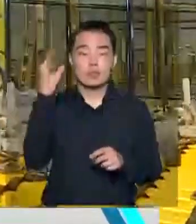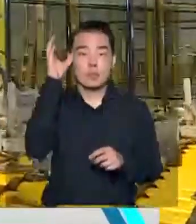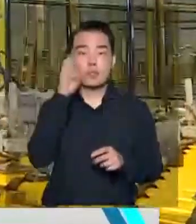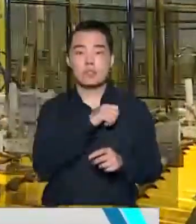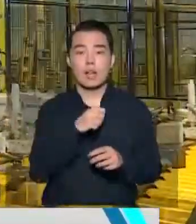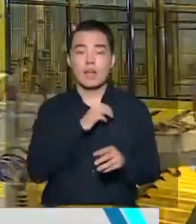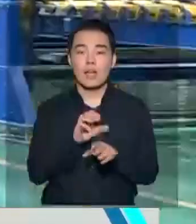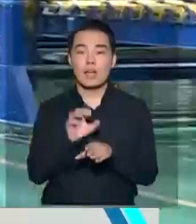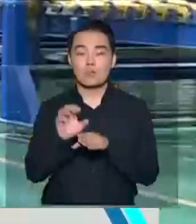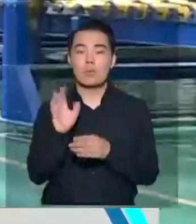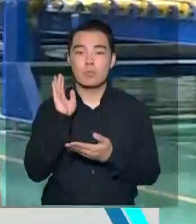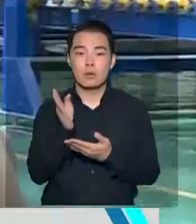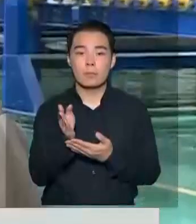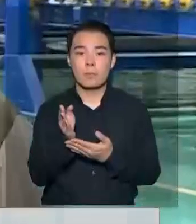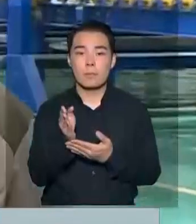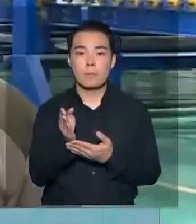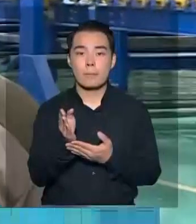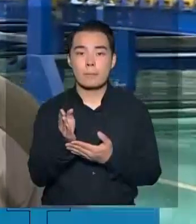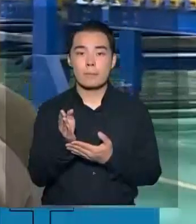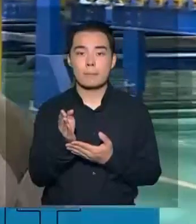елдеріне экспортталады.